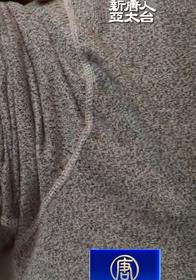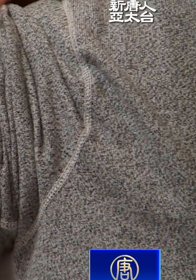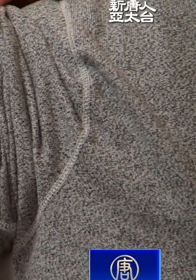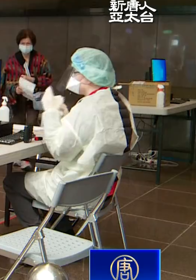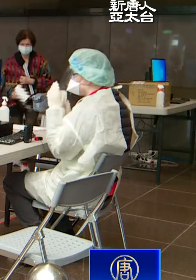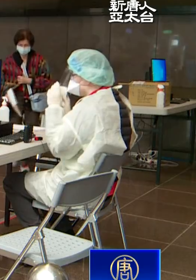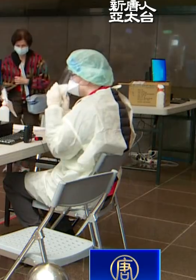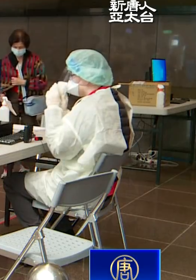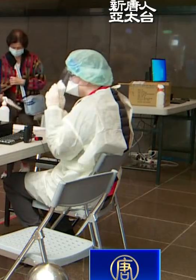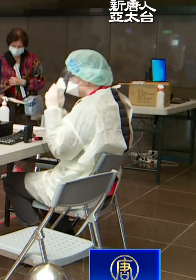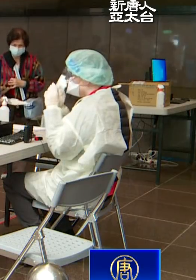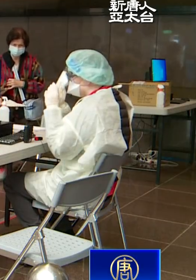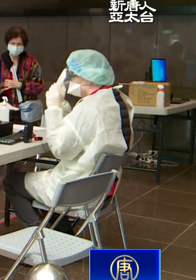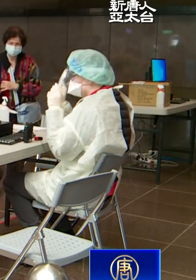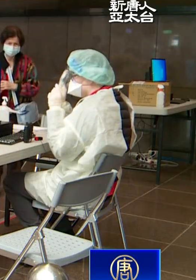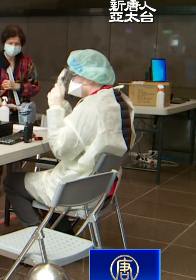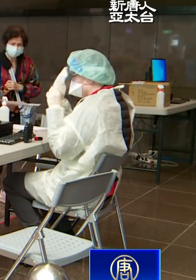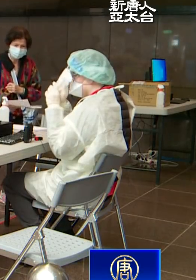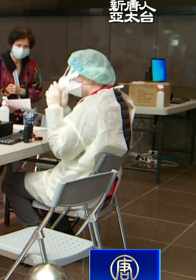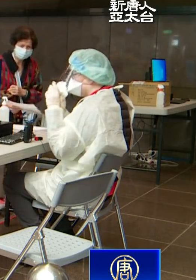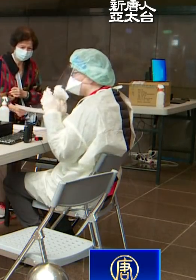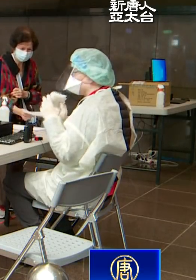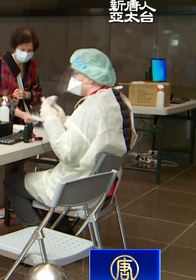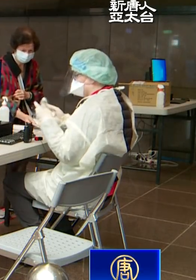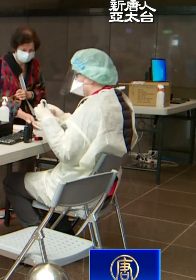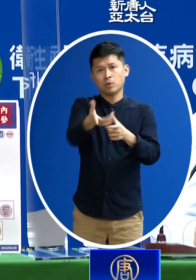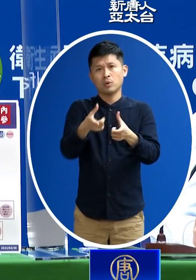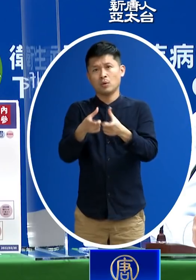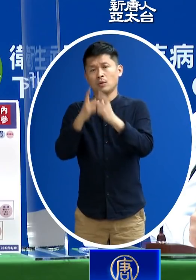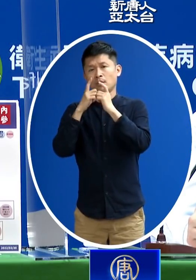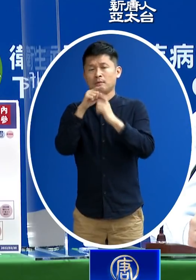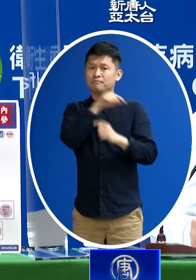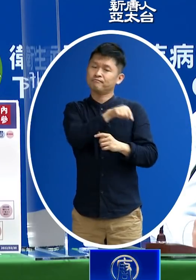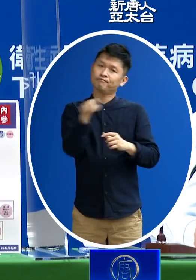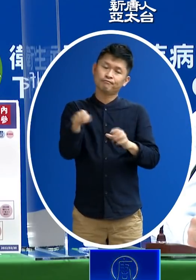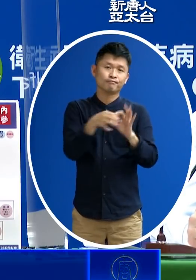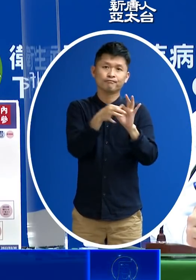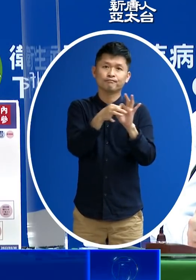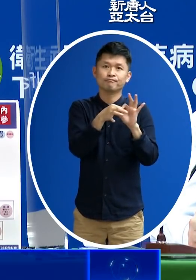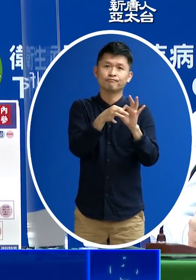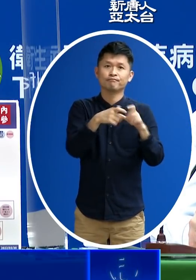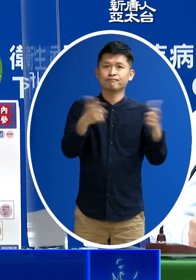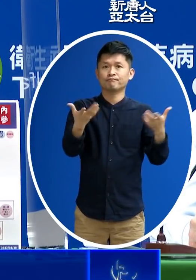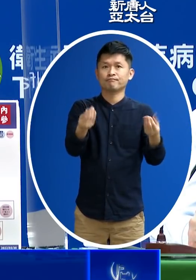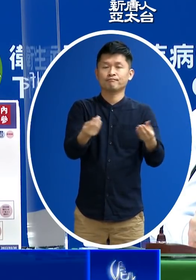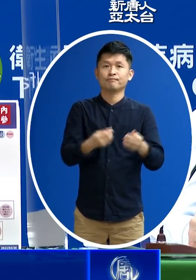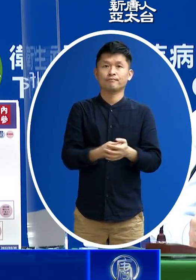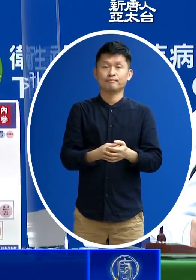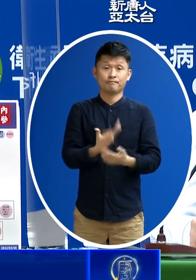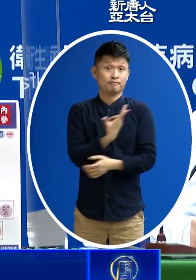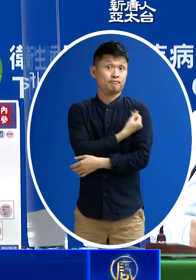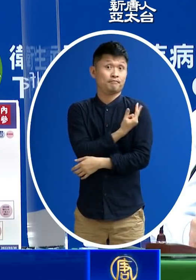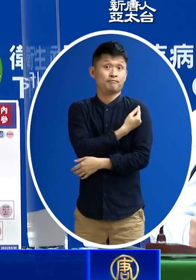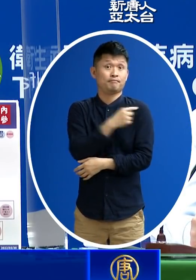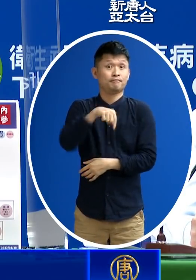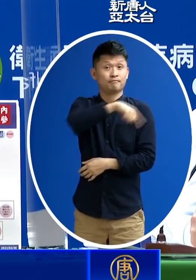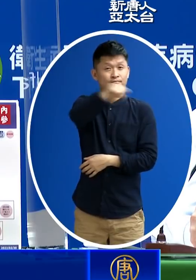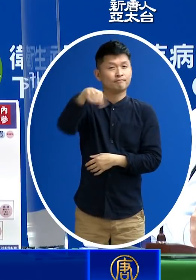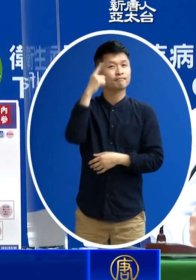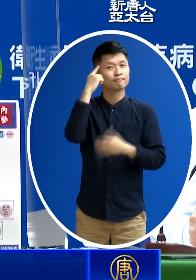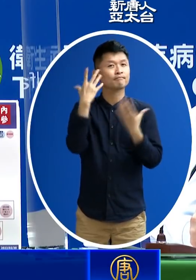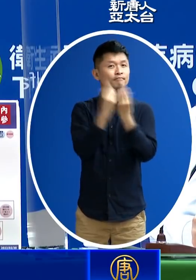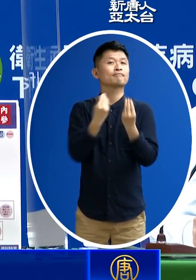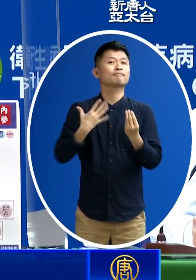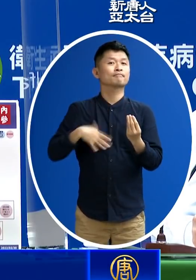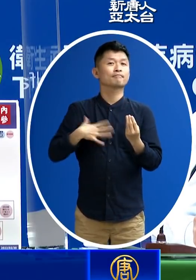力降低，台湾四月可能面临又一波疫情，陈时中回应： 疫苗大家的共识都知道，就是说